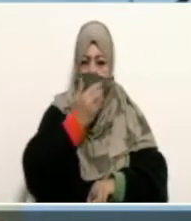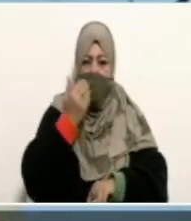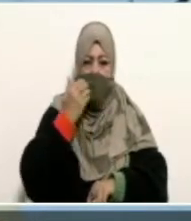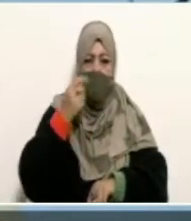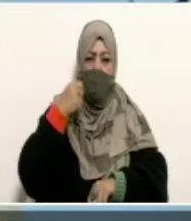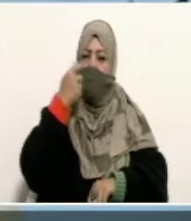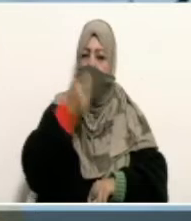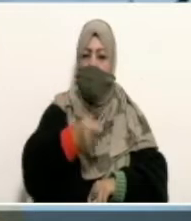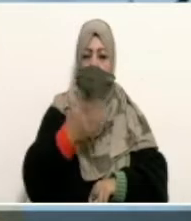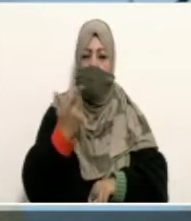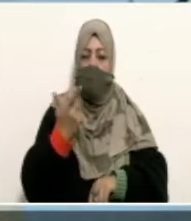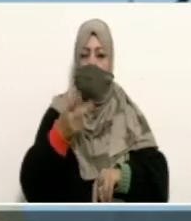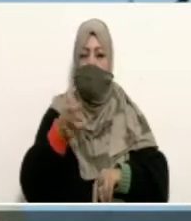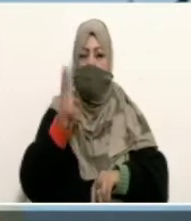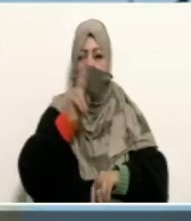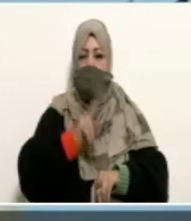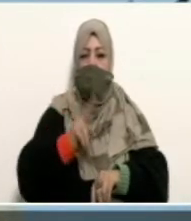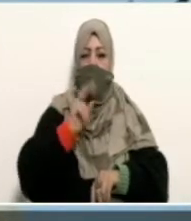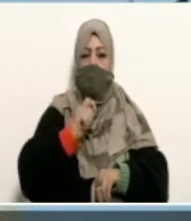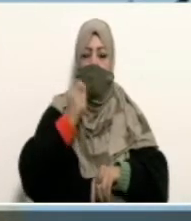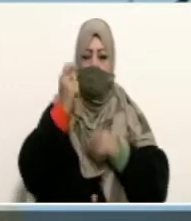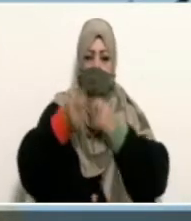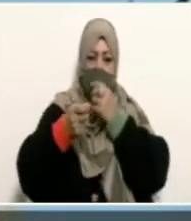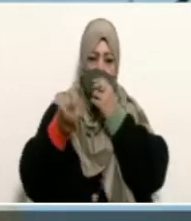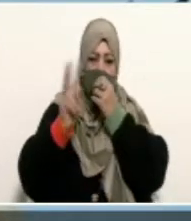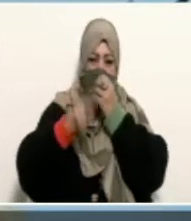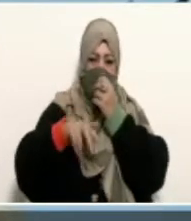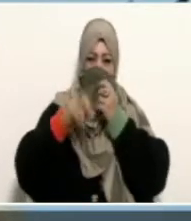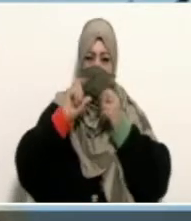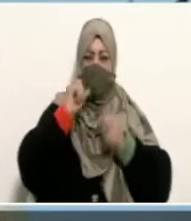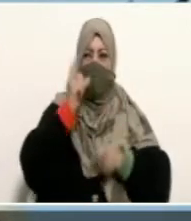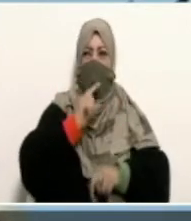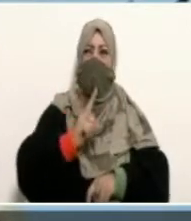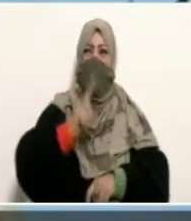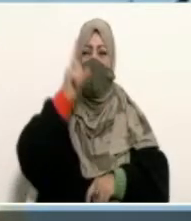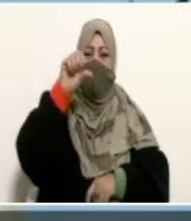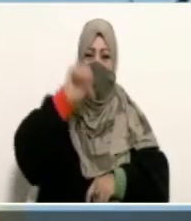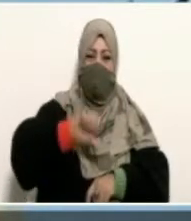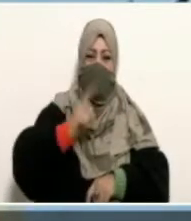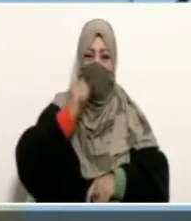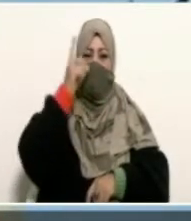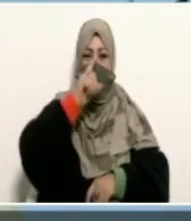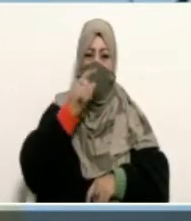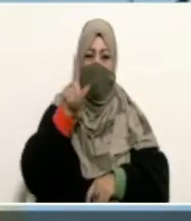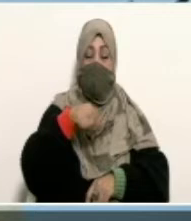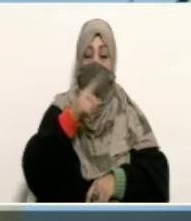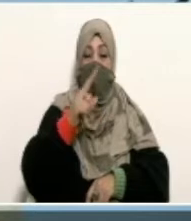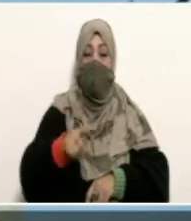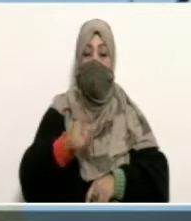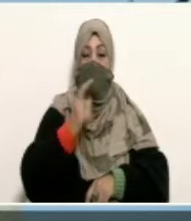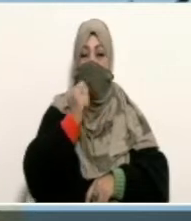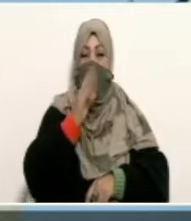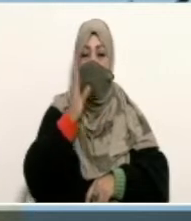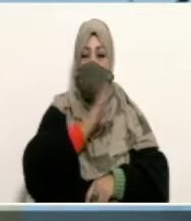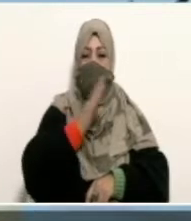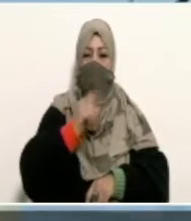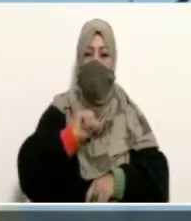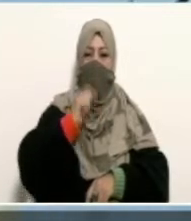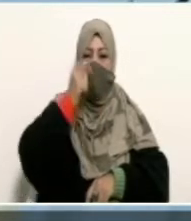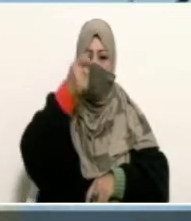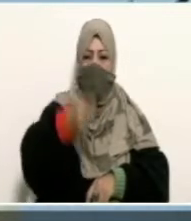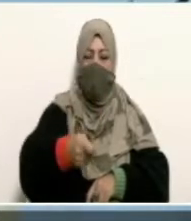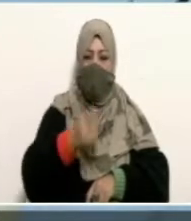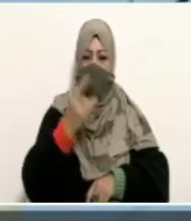واحدة لنفس العائلة، علما بأن العائلة فقيرة وتتكون من 10 أشخاص؟ أقول: وبالله